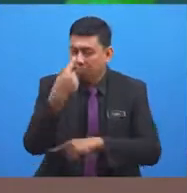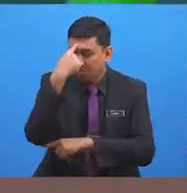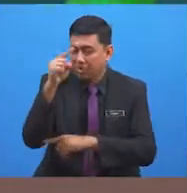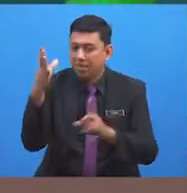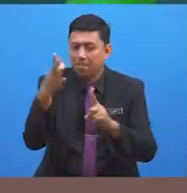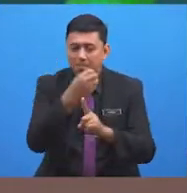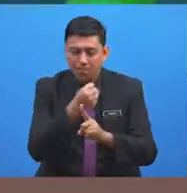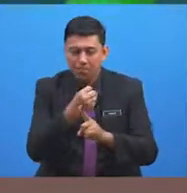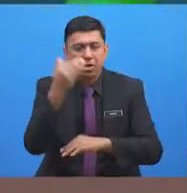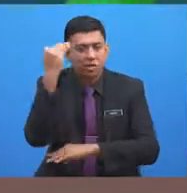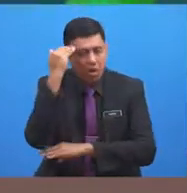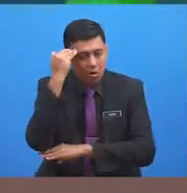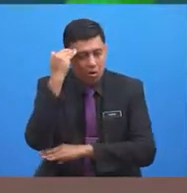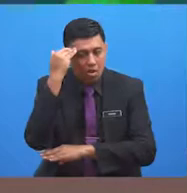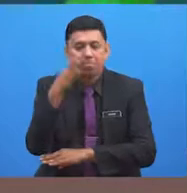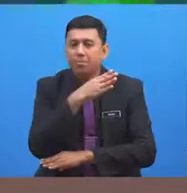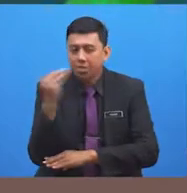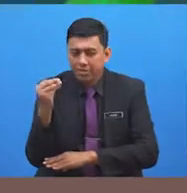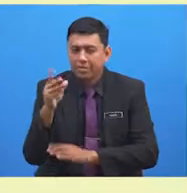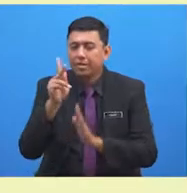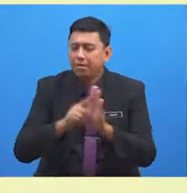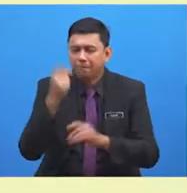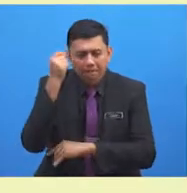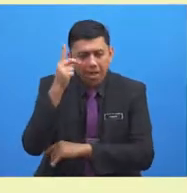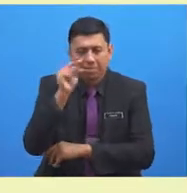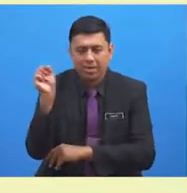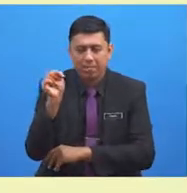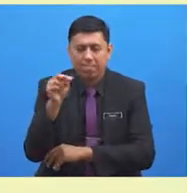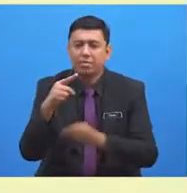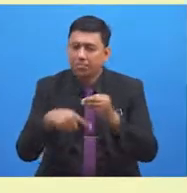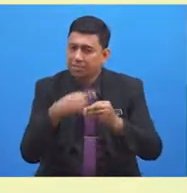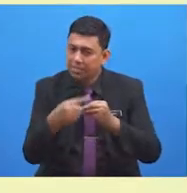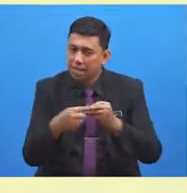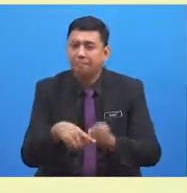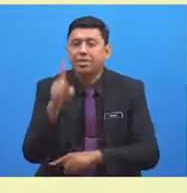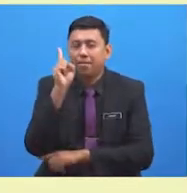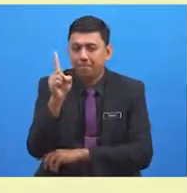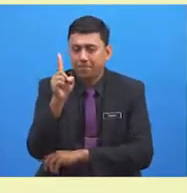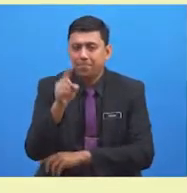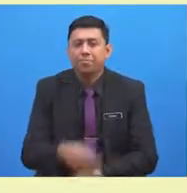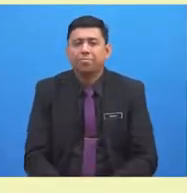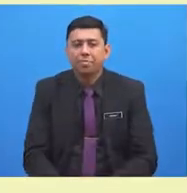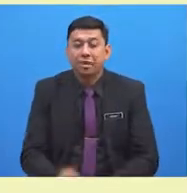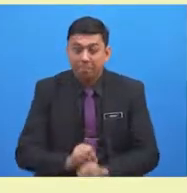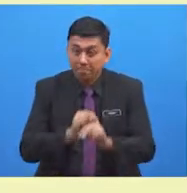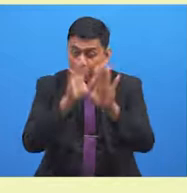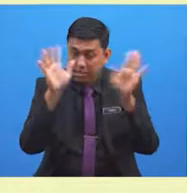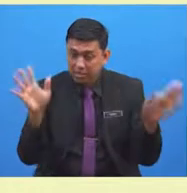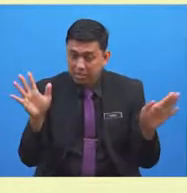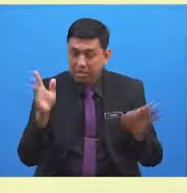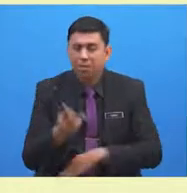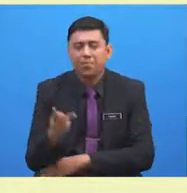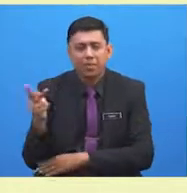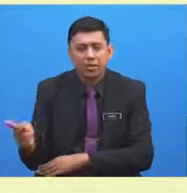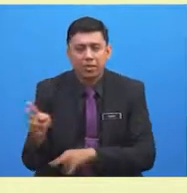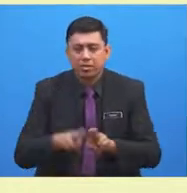mencapai pengetahuan dan kefahaman mengenai yang pertama, menyatakan komponen utama